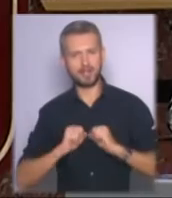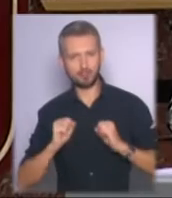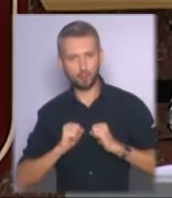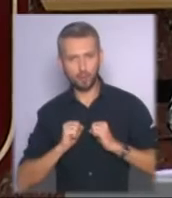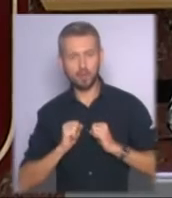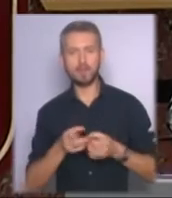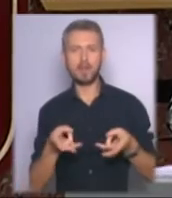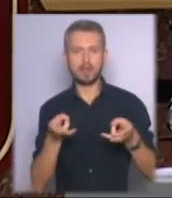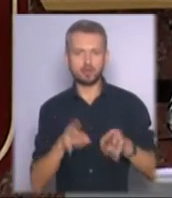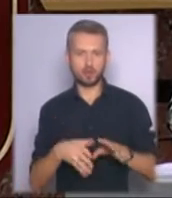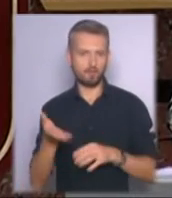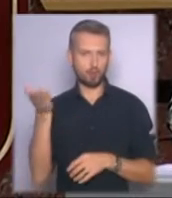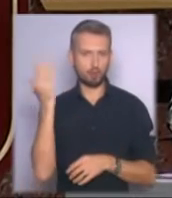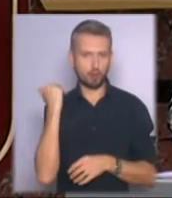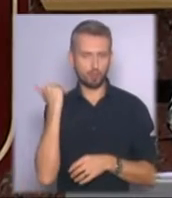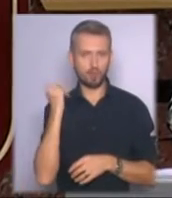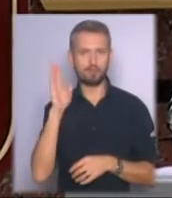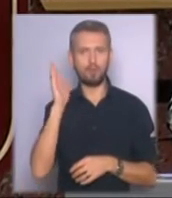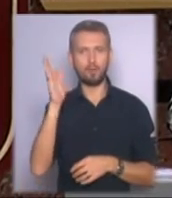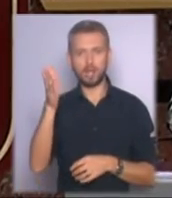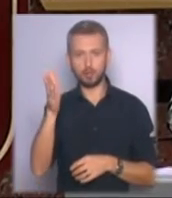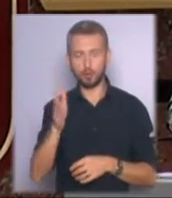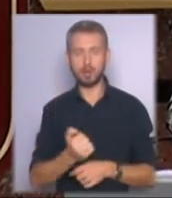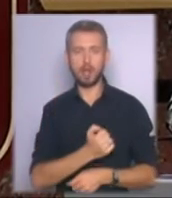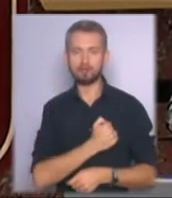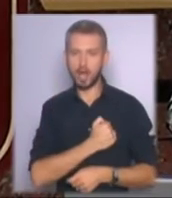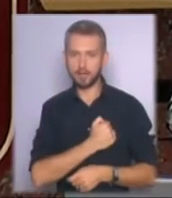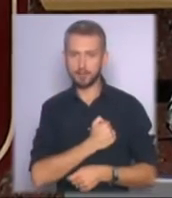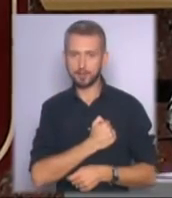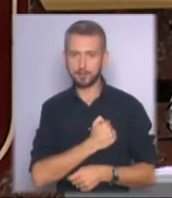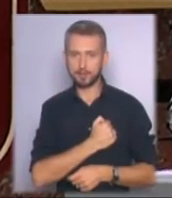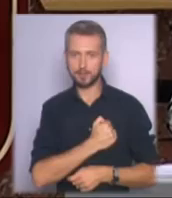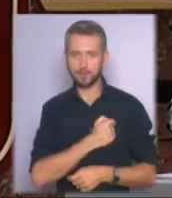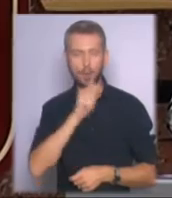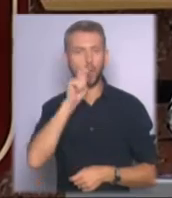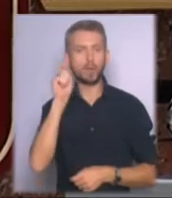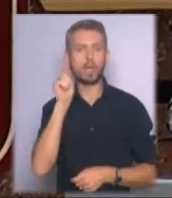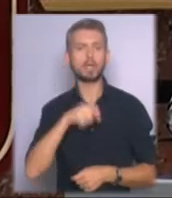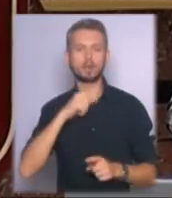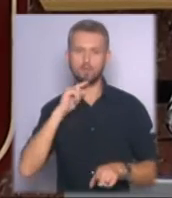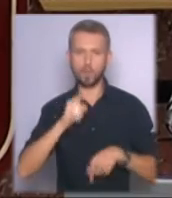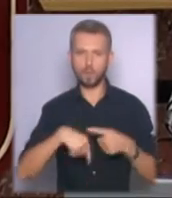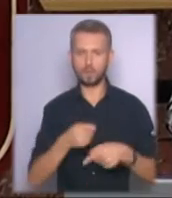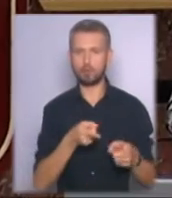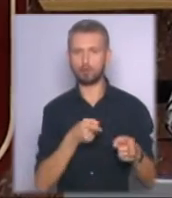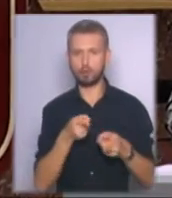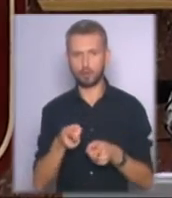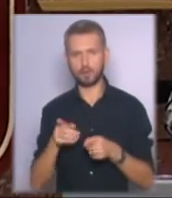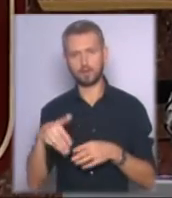минулому. Попереду, на жаль, Україні постійна загроза зі